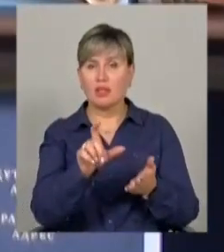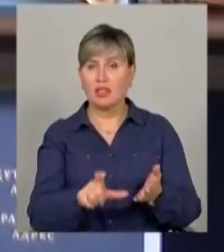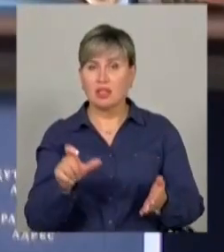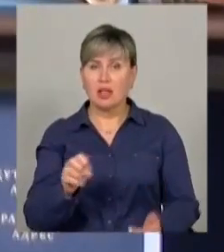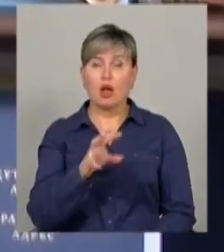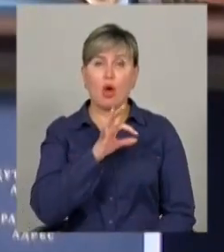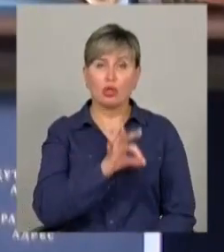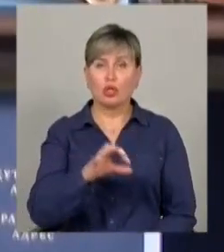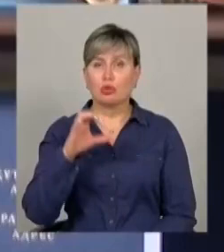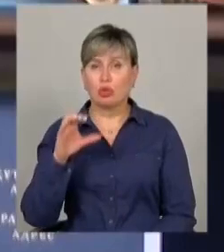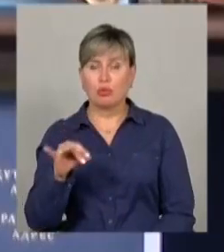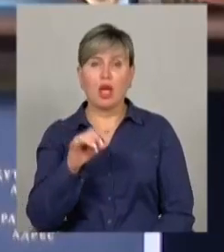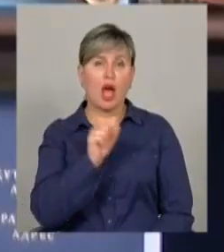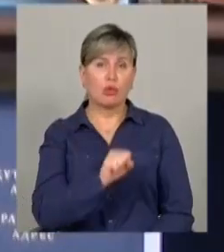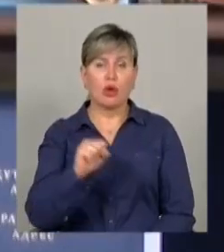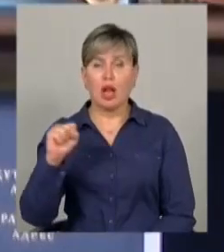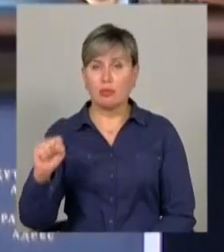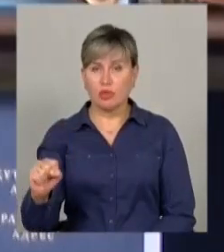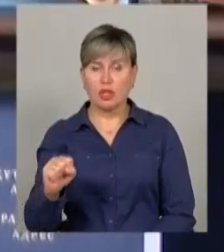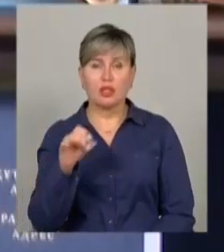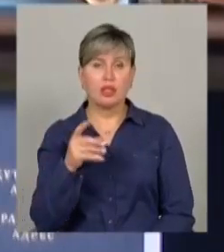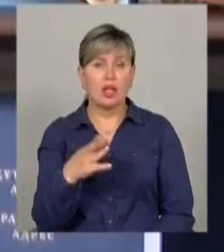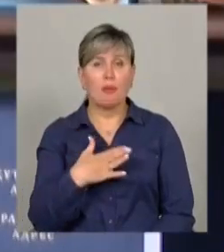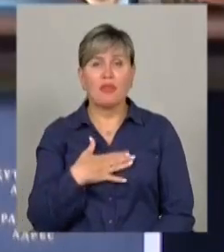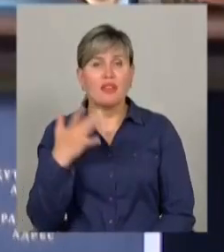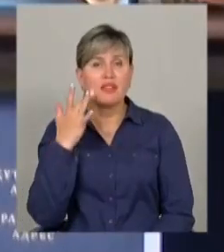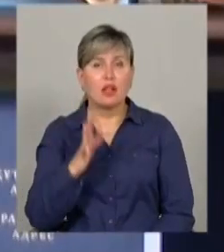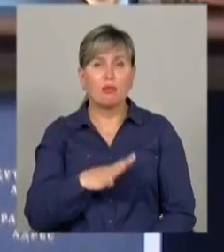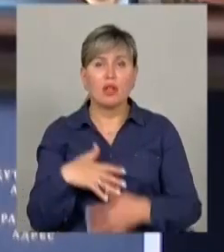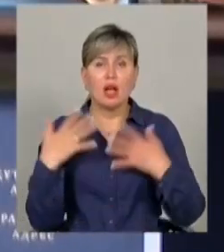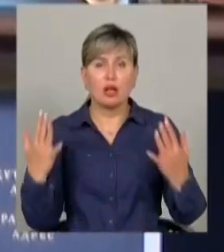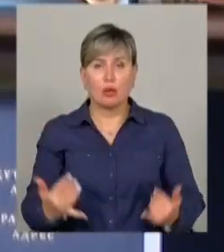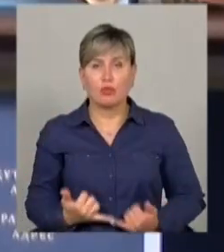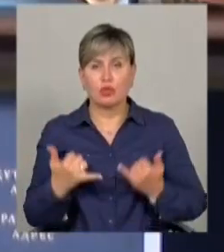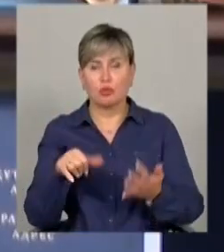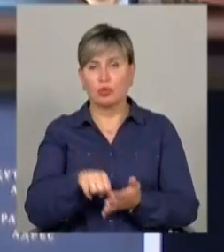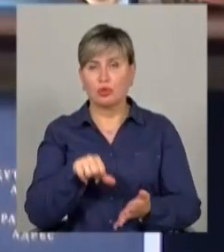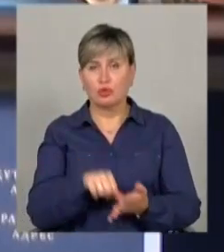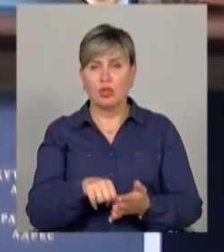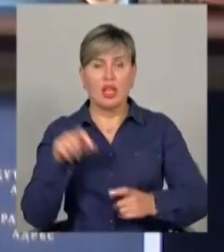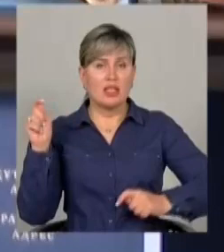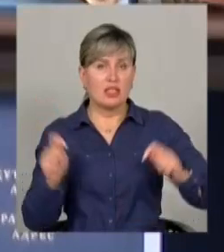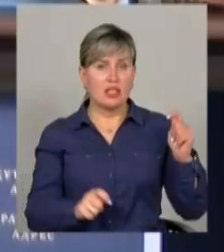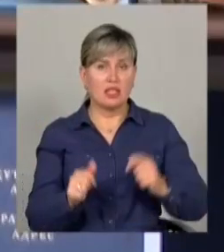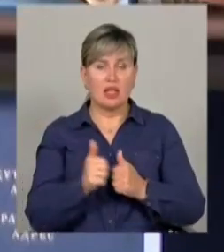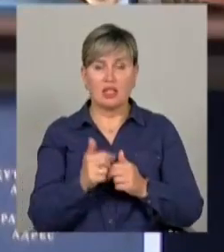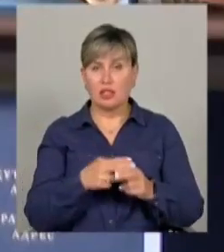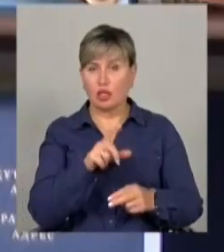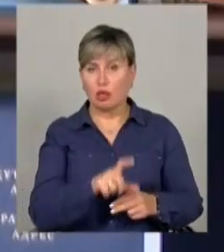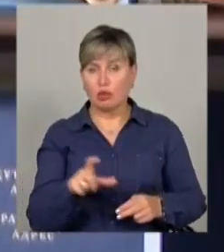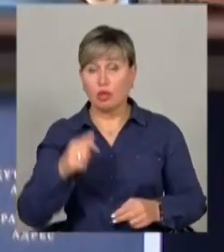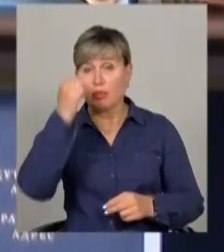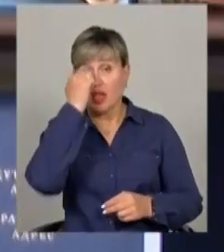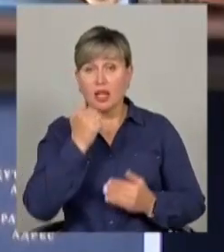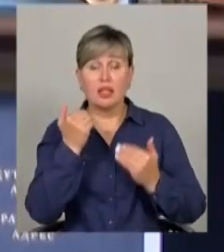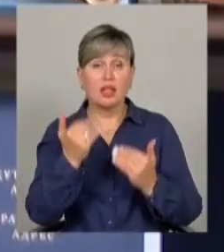лжец Сулейменов и аннуар Алимжанов и для меня всегда было огромной честью присутствовать на съездах Наряду с этими людьми ведь Благодаря